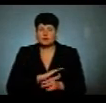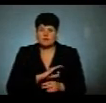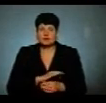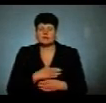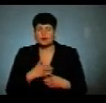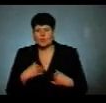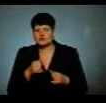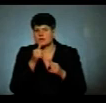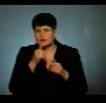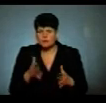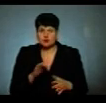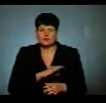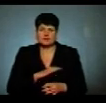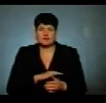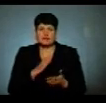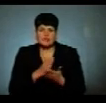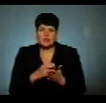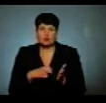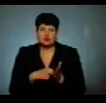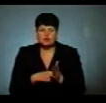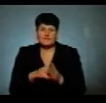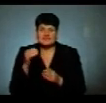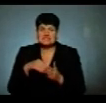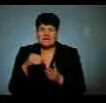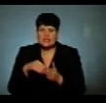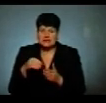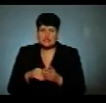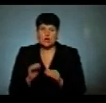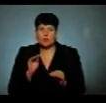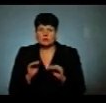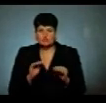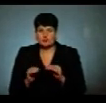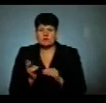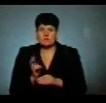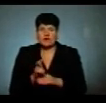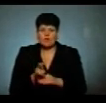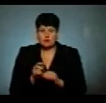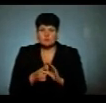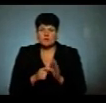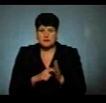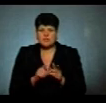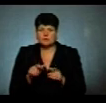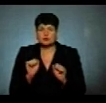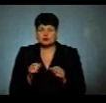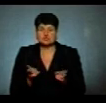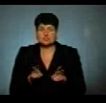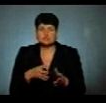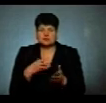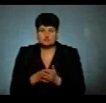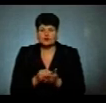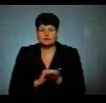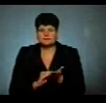хоче користуватися, є відповідні поштові скриньки, які облаштовані при вході в кожне з приміщень, де люди можуть залишити свою письмову заяву